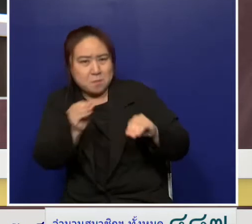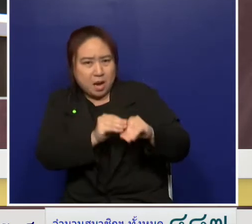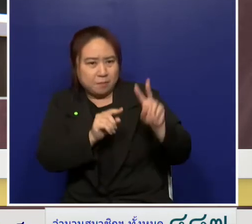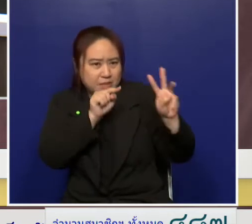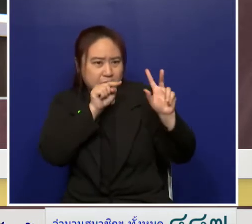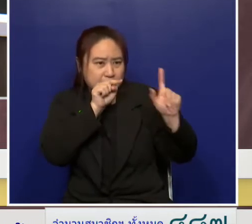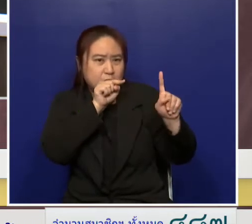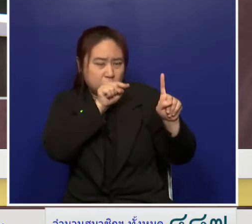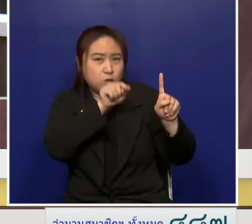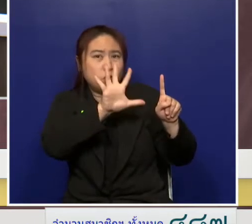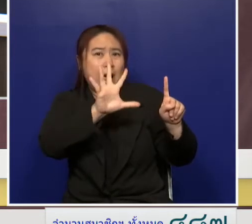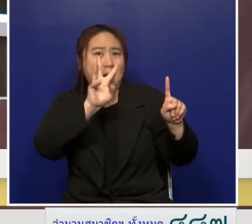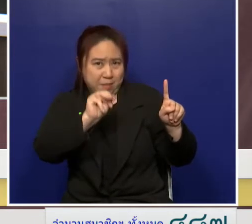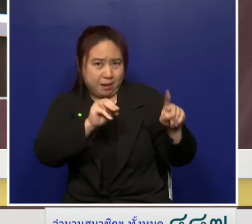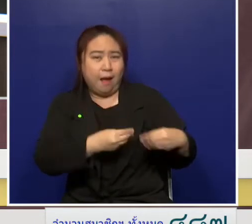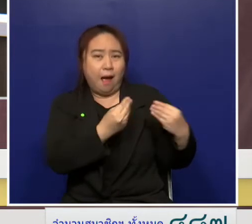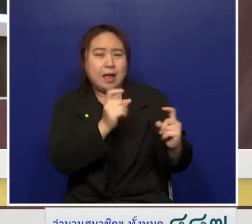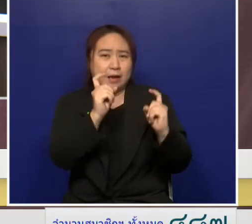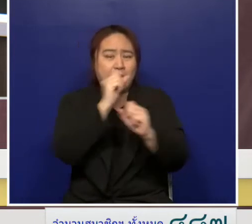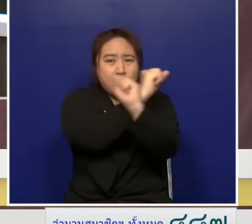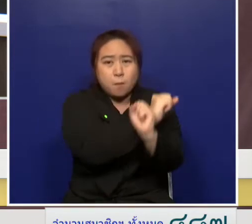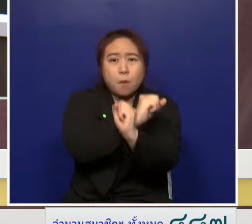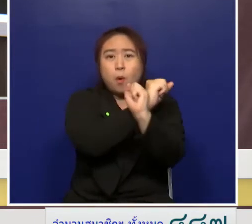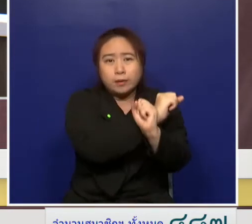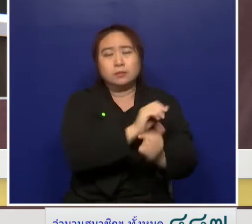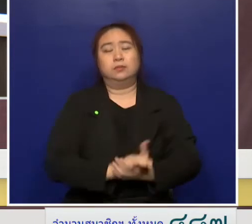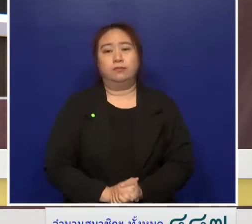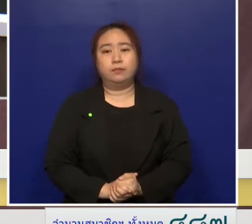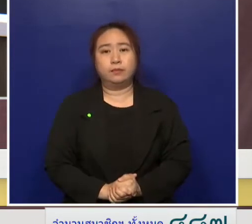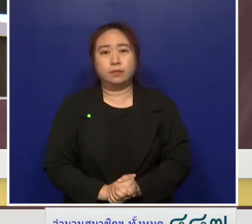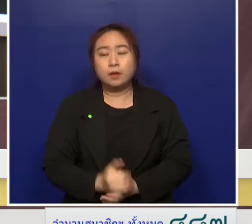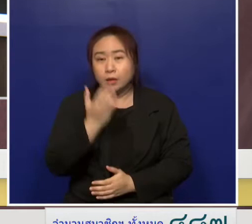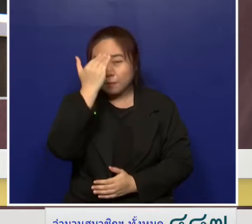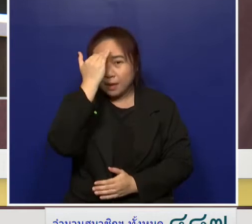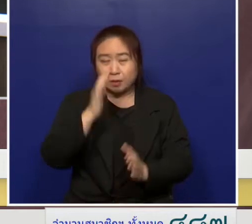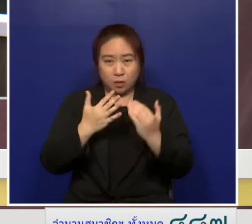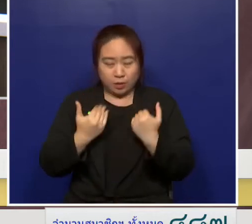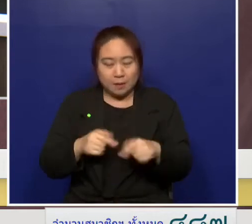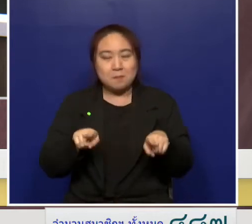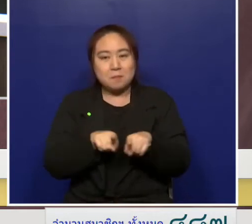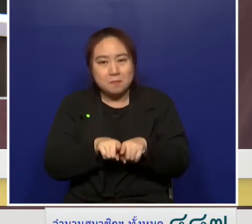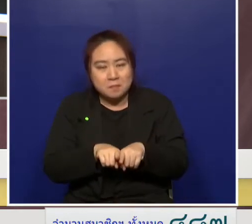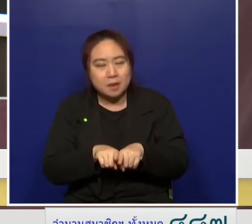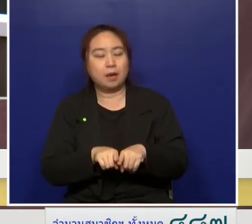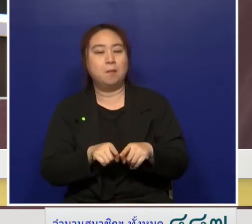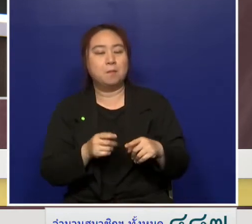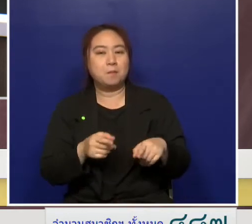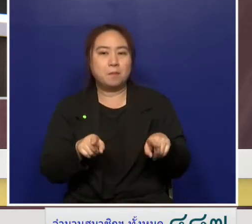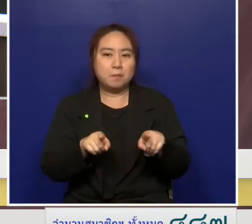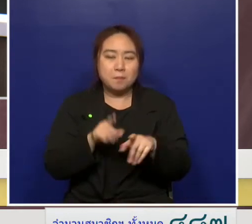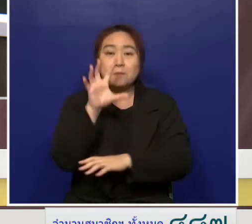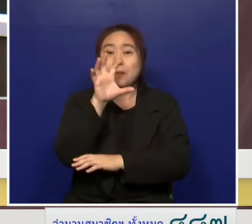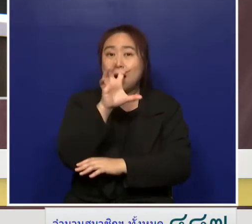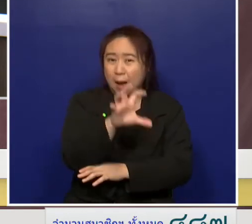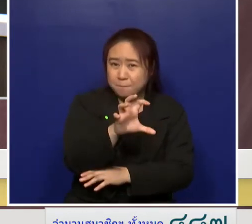เค้าปลอดภัอยู่อย่นั้นแล้วด้วยอะไรค่ะด้วยที่การอนุรมการที่บงคับใช